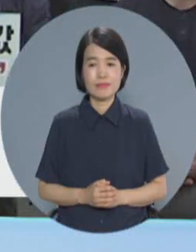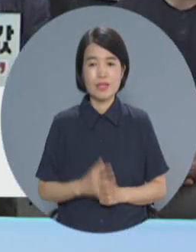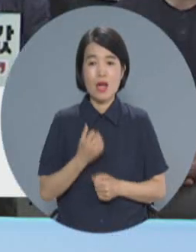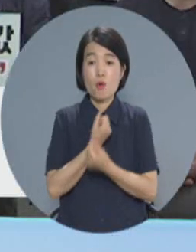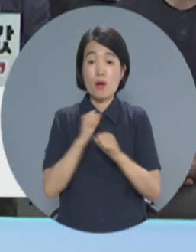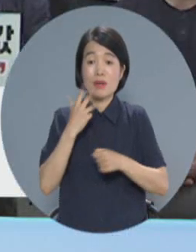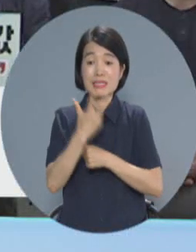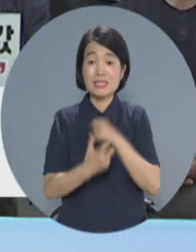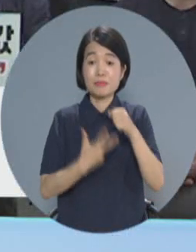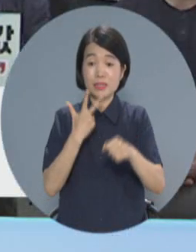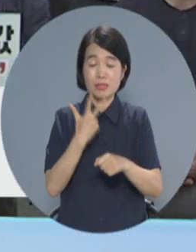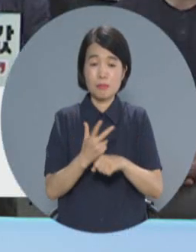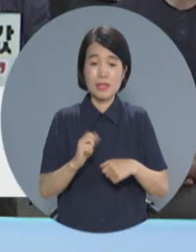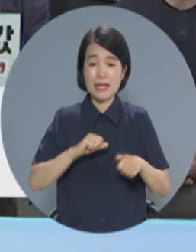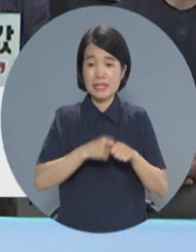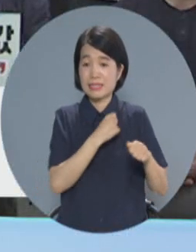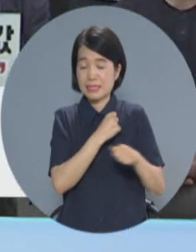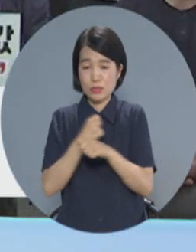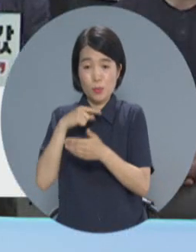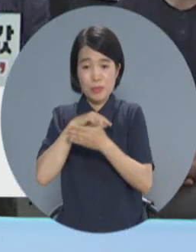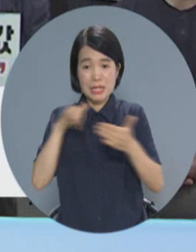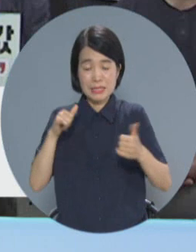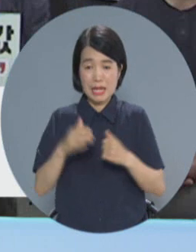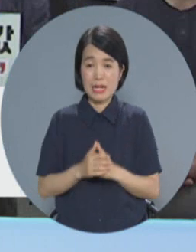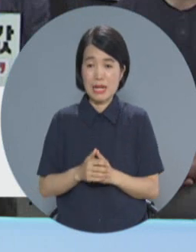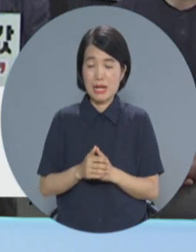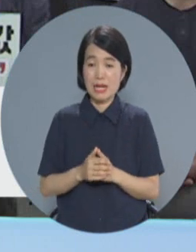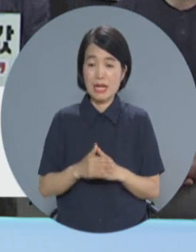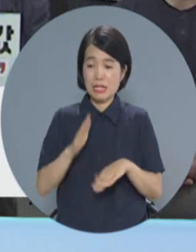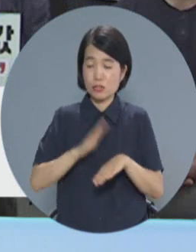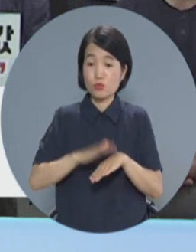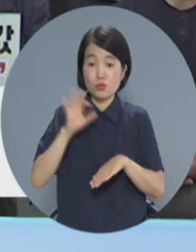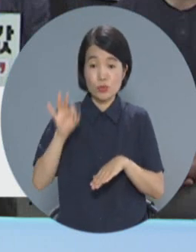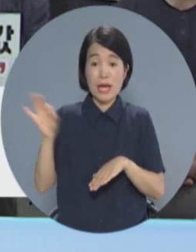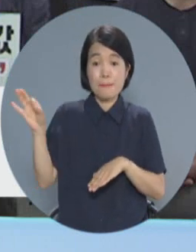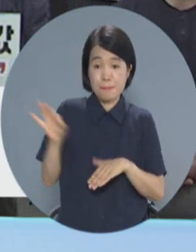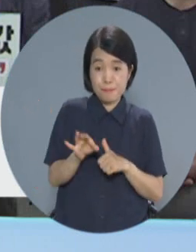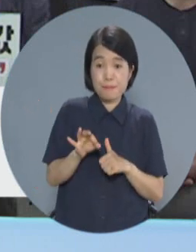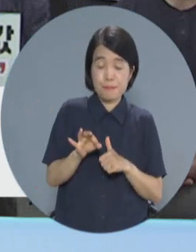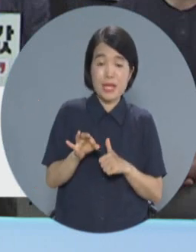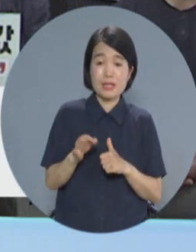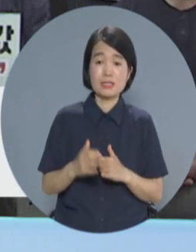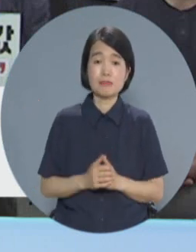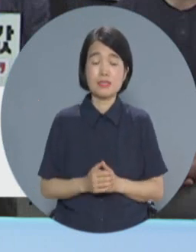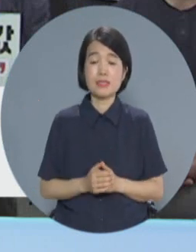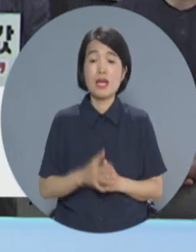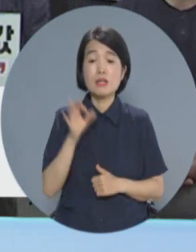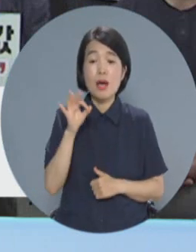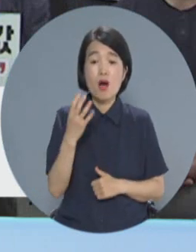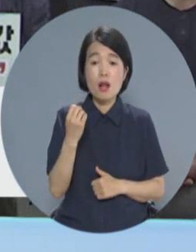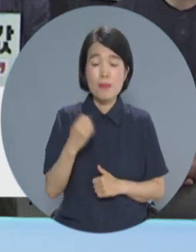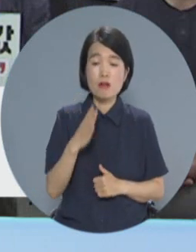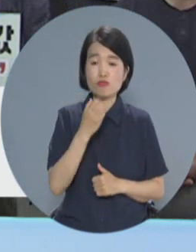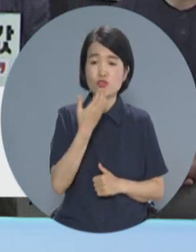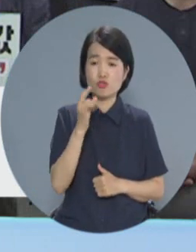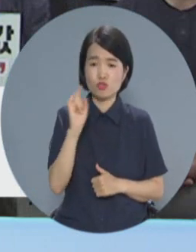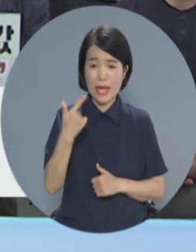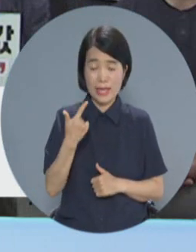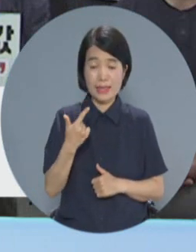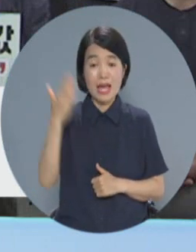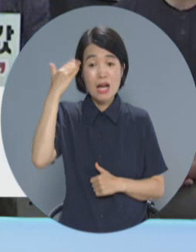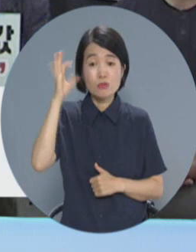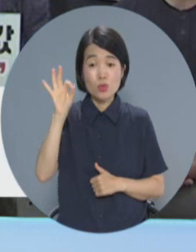광복 77년 만에 강제징용 피해자가 후생연금 탈퇴수당을 받았습니다. 그 금액은 99엔,